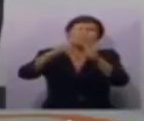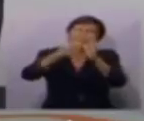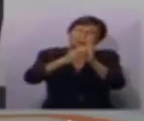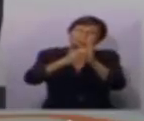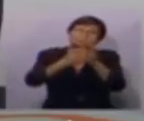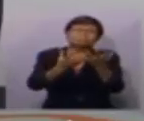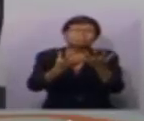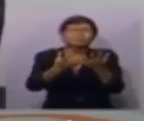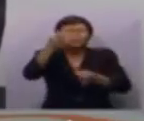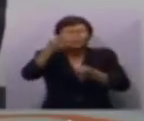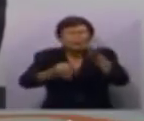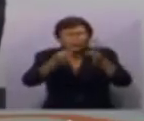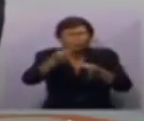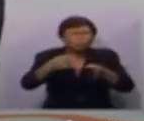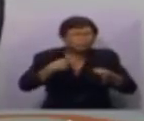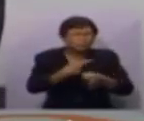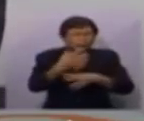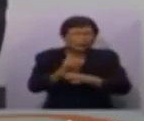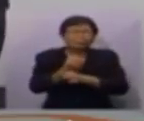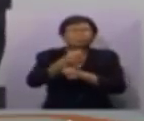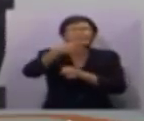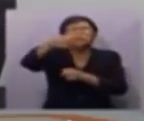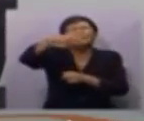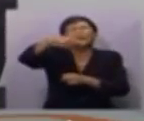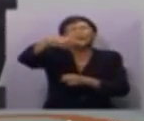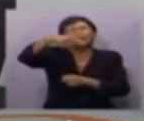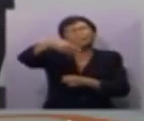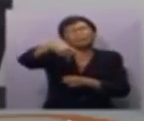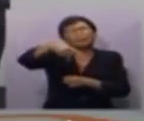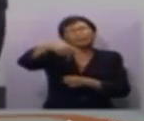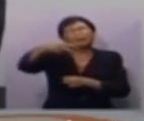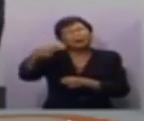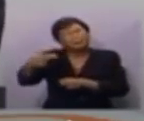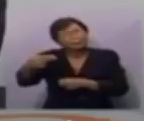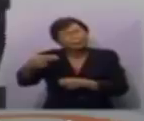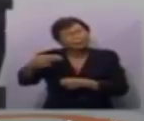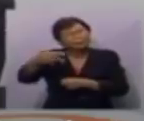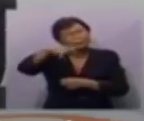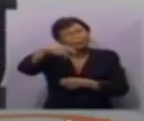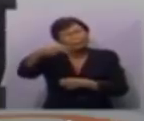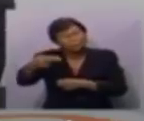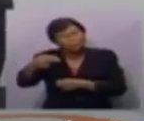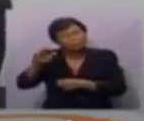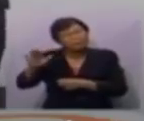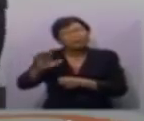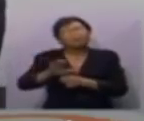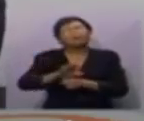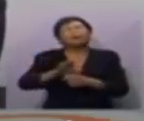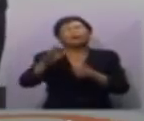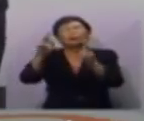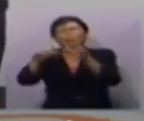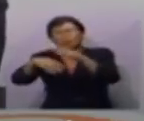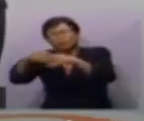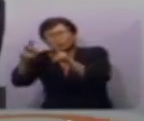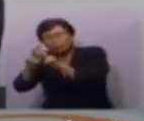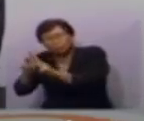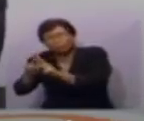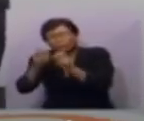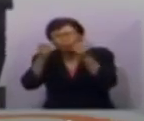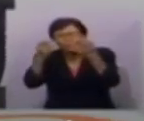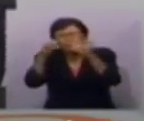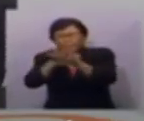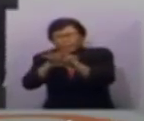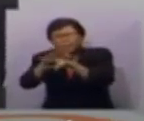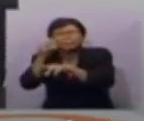PAS. Jadi kalaupun kita ada Pakatan Harapan, biasanya penetrasi mereka ke kawasan luar bandar, kawasan majoriti Melayu